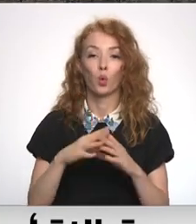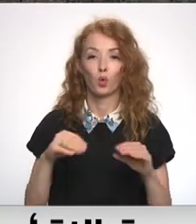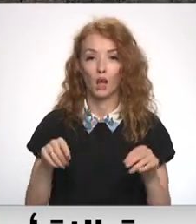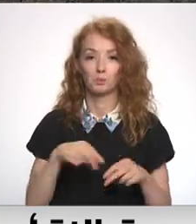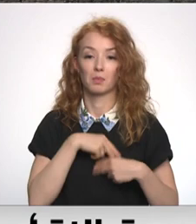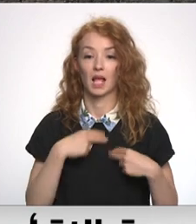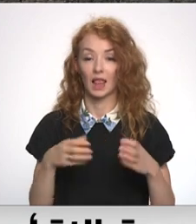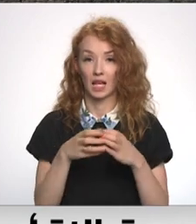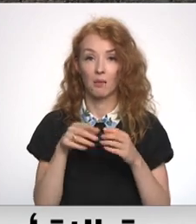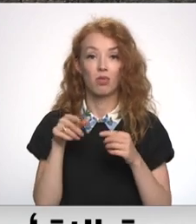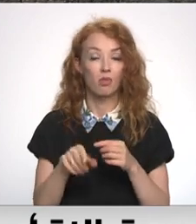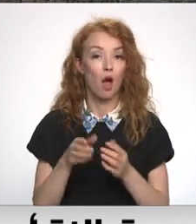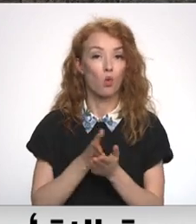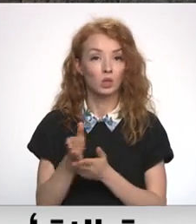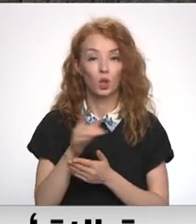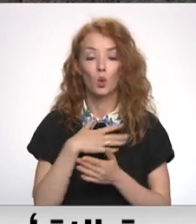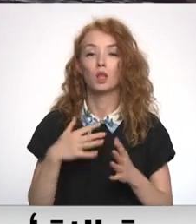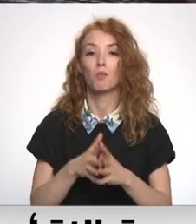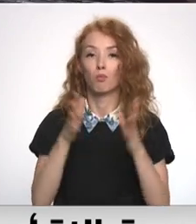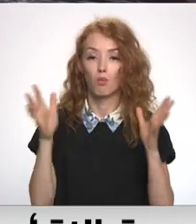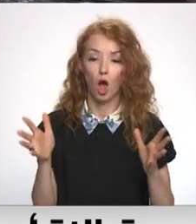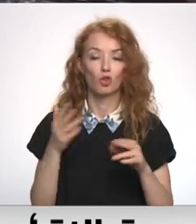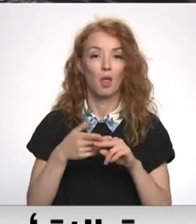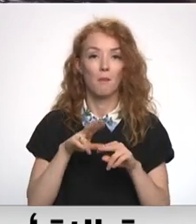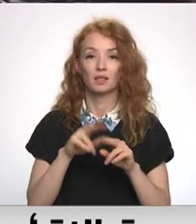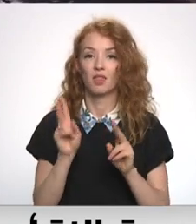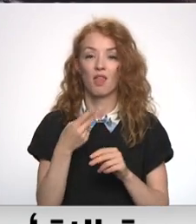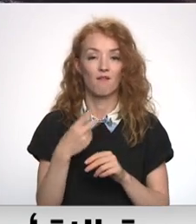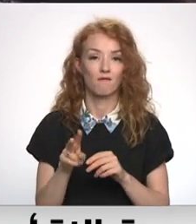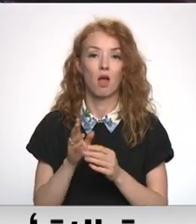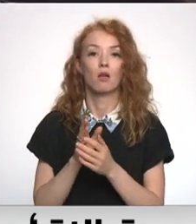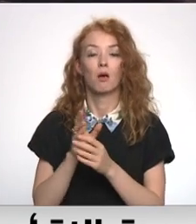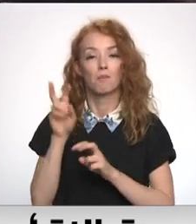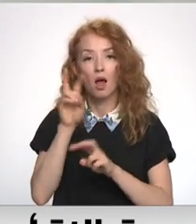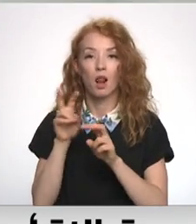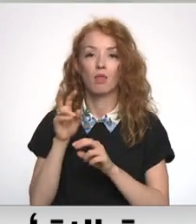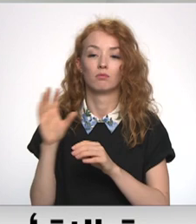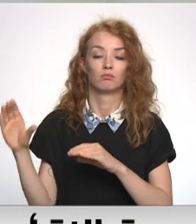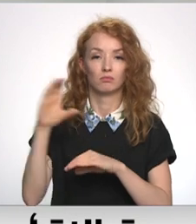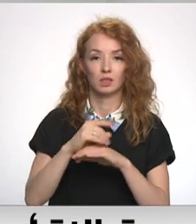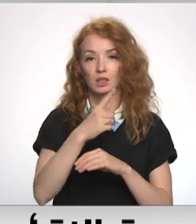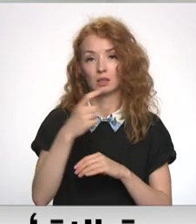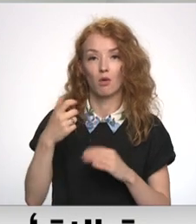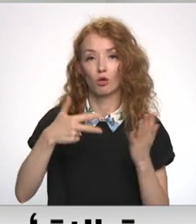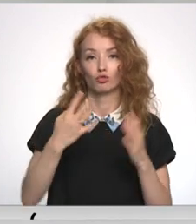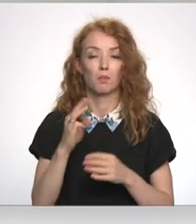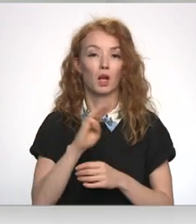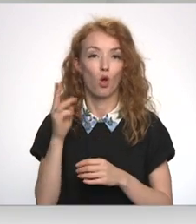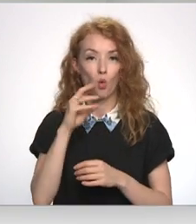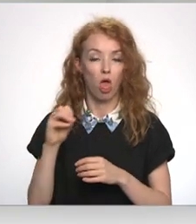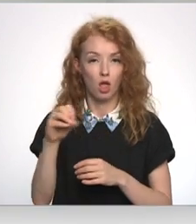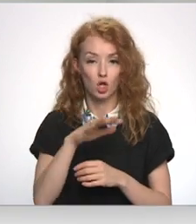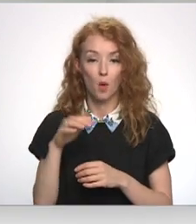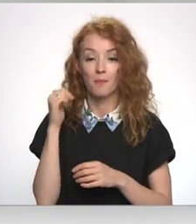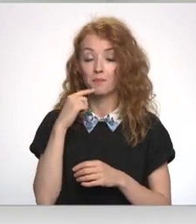ir pietiekami liela nozara, lai izdevīgāk būtu netiekties uz Eiropas 184 miljoniem eiro. Ja mēs šobrīd runājam par